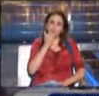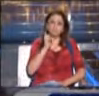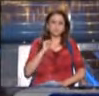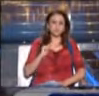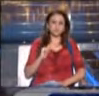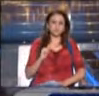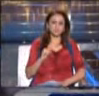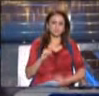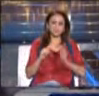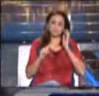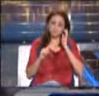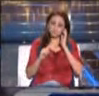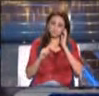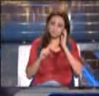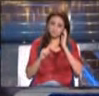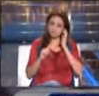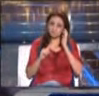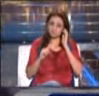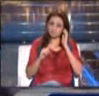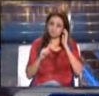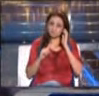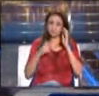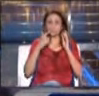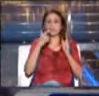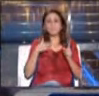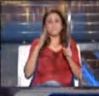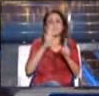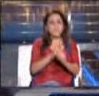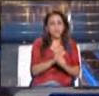منبوس. في فرق بين الانتماء